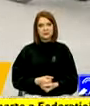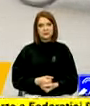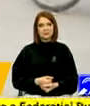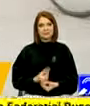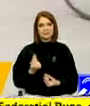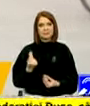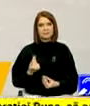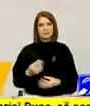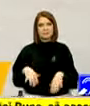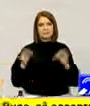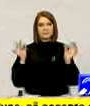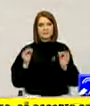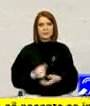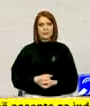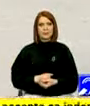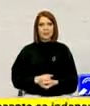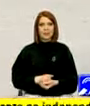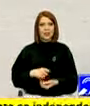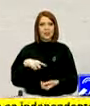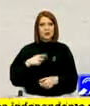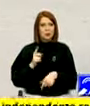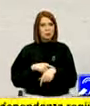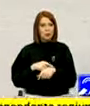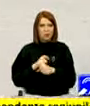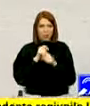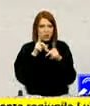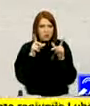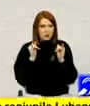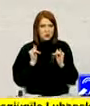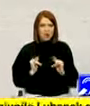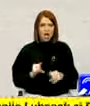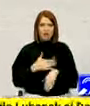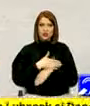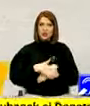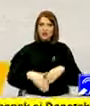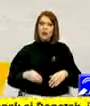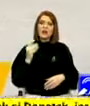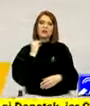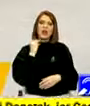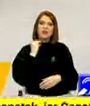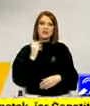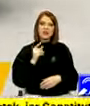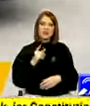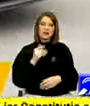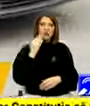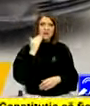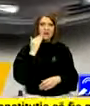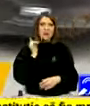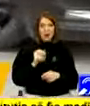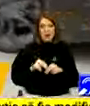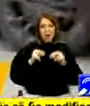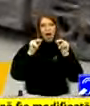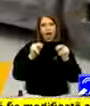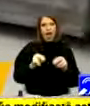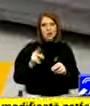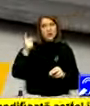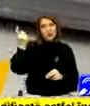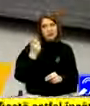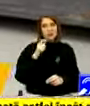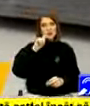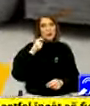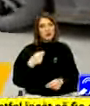Bună ziua, bun găsit tuturor. Sunt momente impresionante aici în vama de la Sighetul Marmației. Femeile care vin din Ucraina